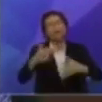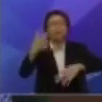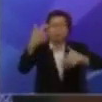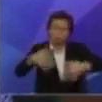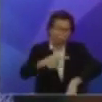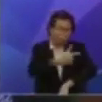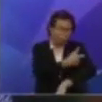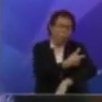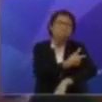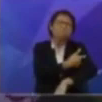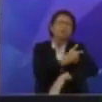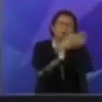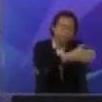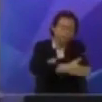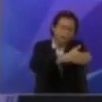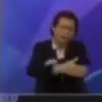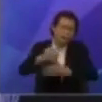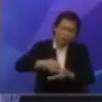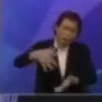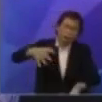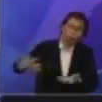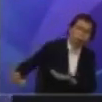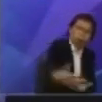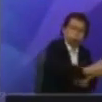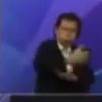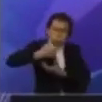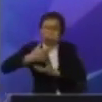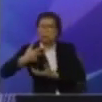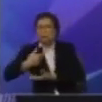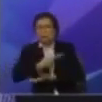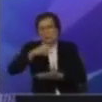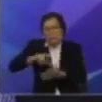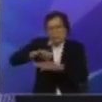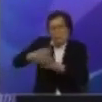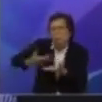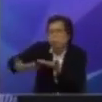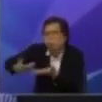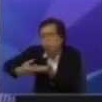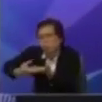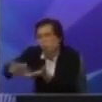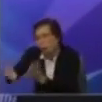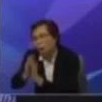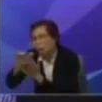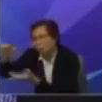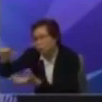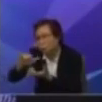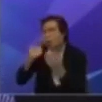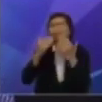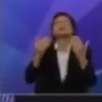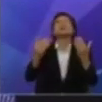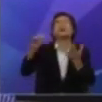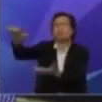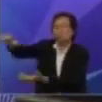negara yang kaya-kaya dia dah ambil bolot semua sekali. Kita terpaksa gonding nak minta sebagainya tu, tapi insyaAllah akan sampai, semuanya akan